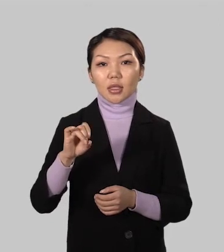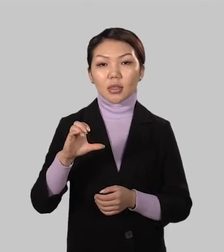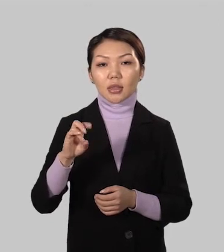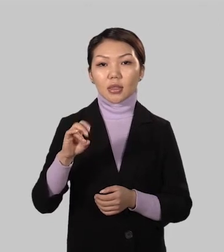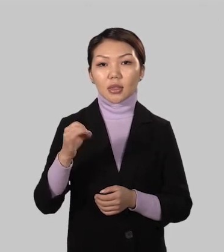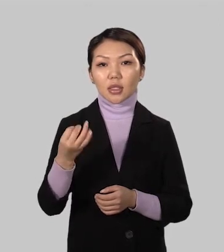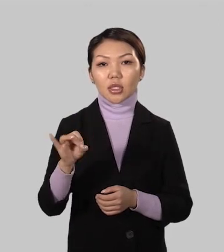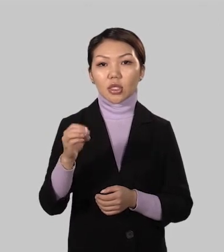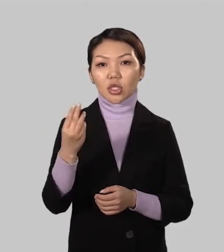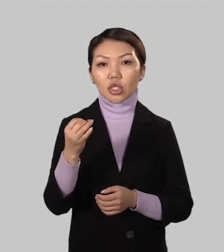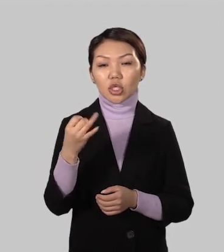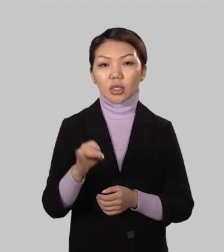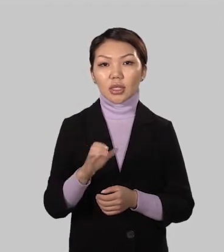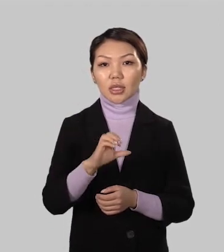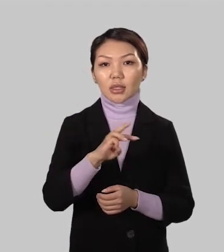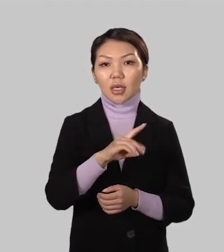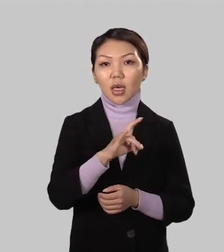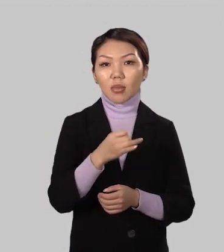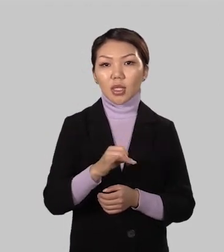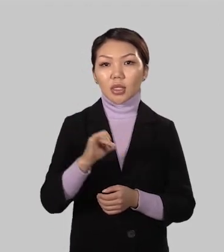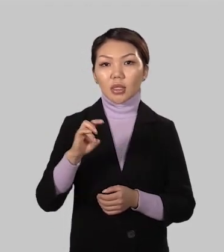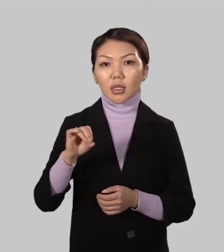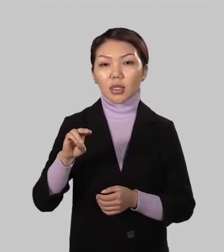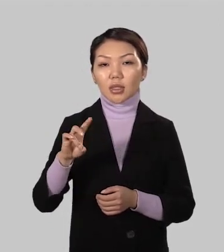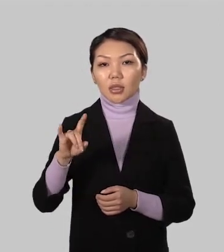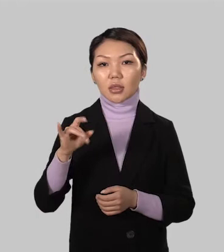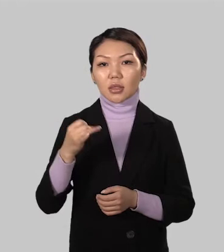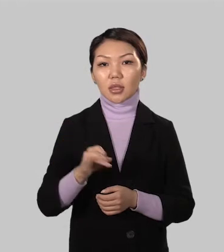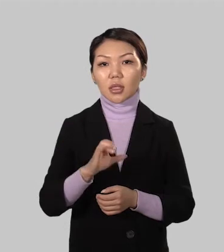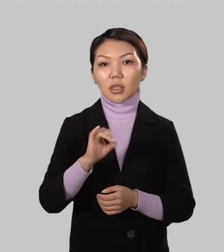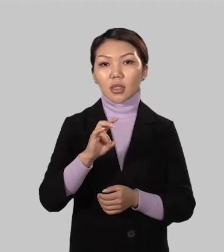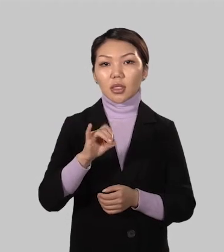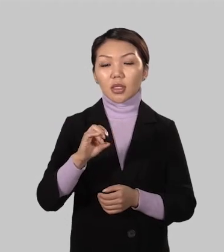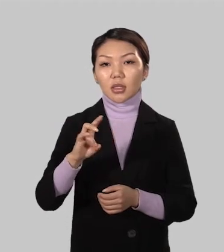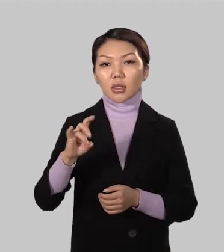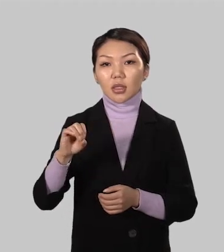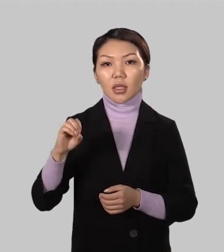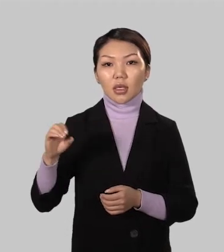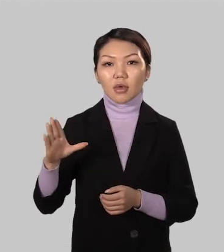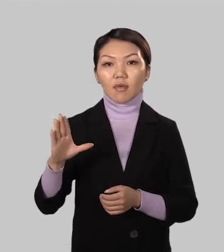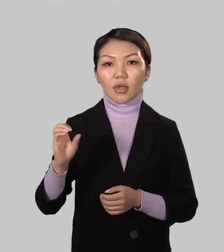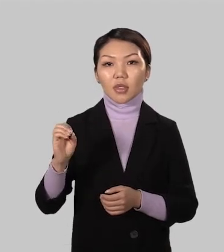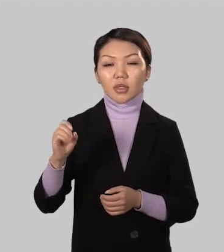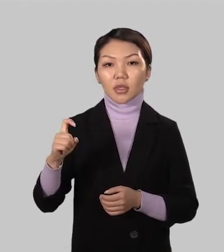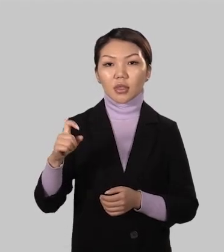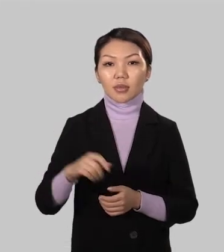интереснейший самый интересный интереснее всех